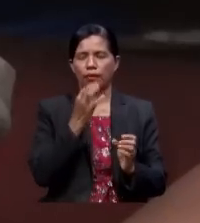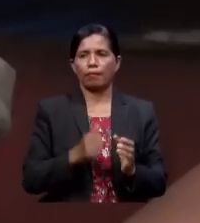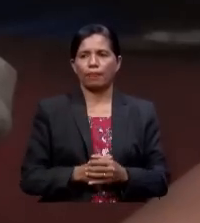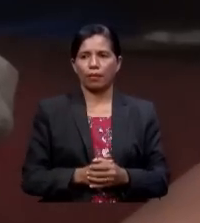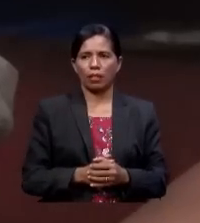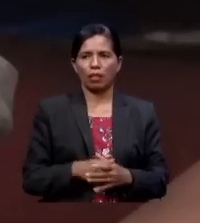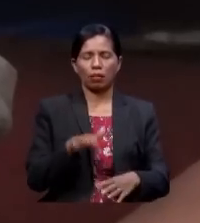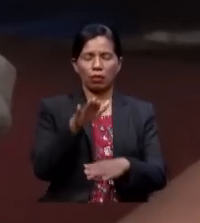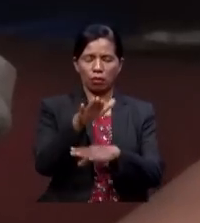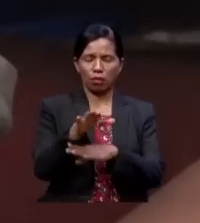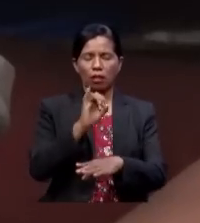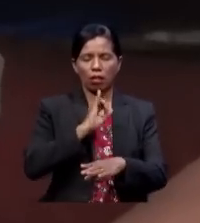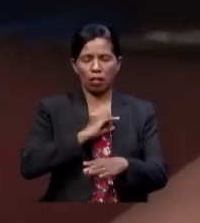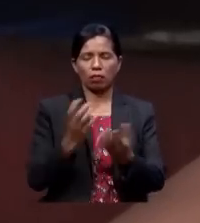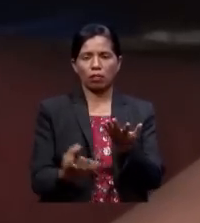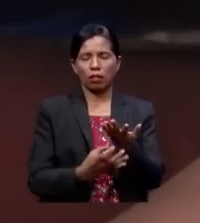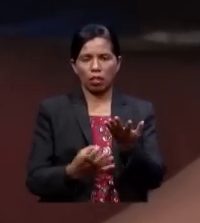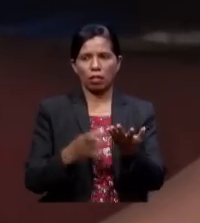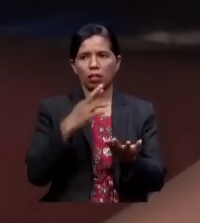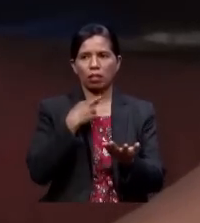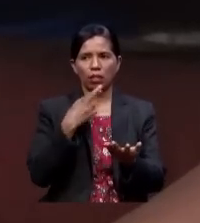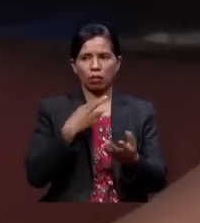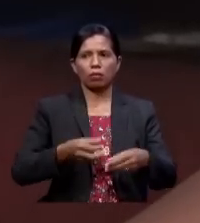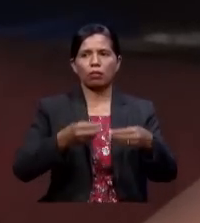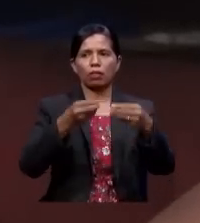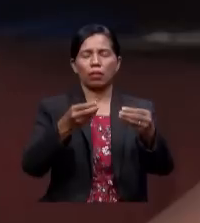Mudia, mudia utin itu kau ni han mara.